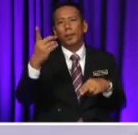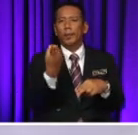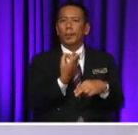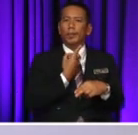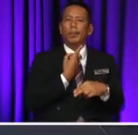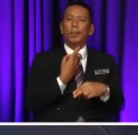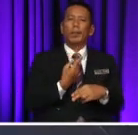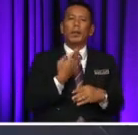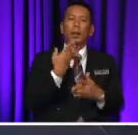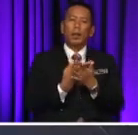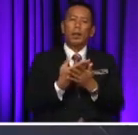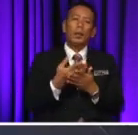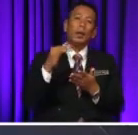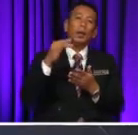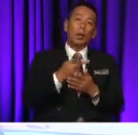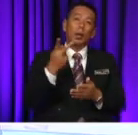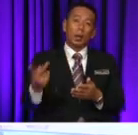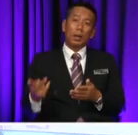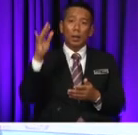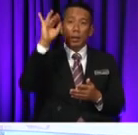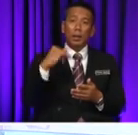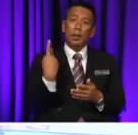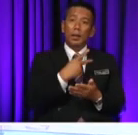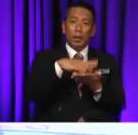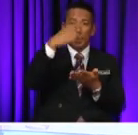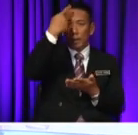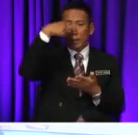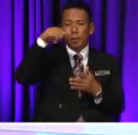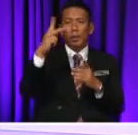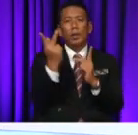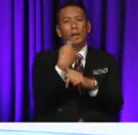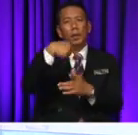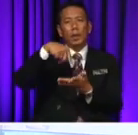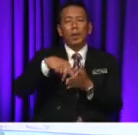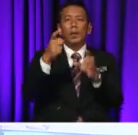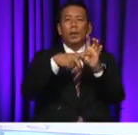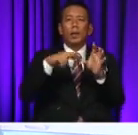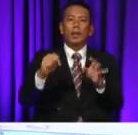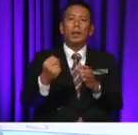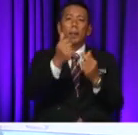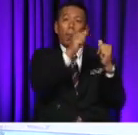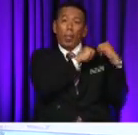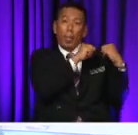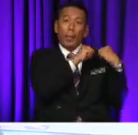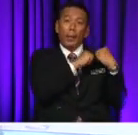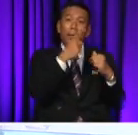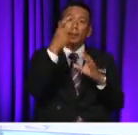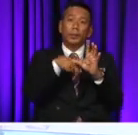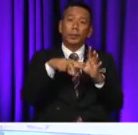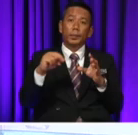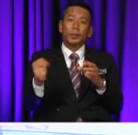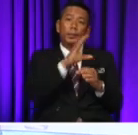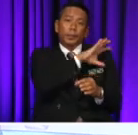baik itu dia antara perkara-perkara yang kita belajar untuk segmen kali ini berkenaan dengan accountability berkenaan dengan